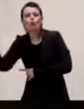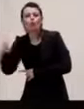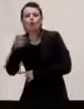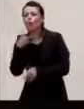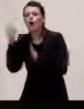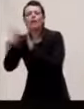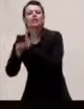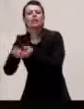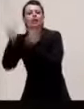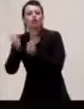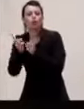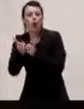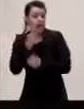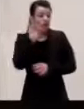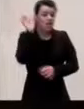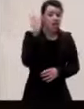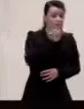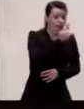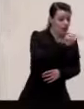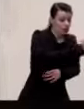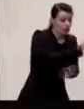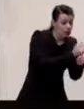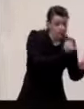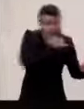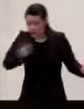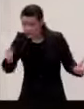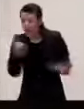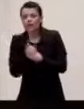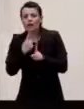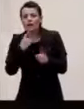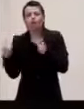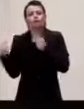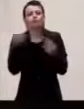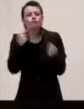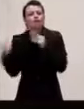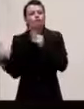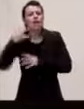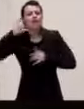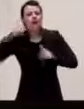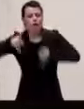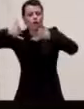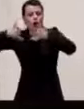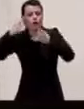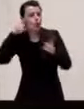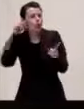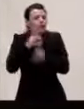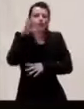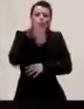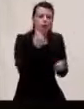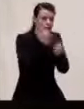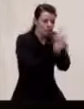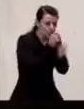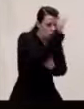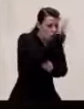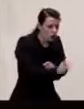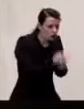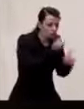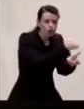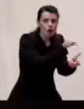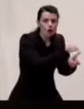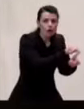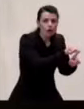quando chiamava un RSA ci doveva essere un consulto telefonico per capire quali erano le condizioni, per chiunque